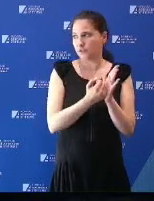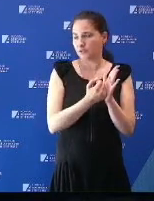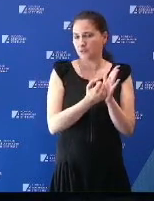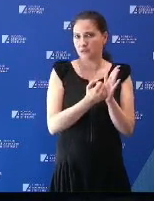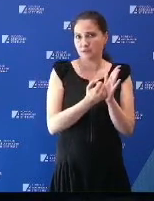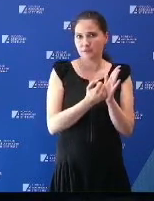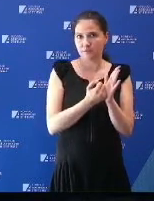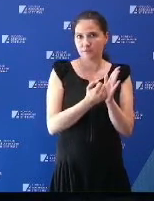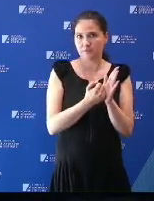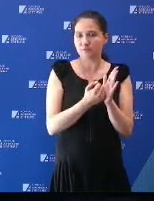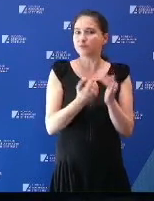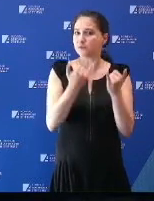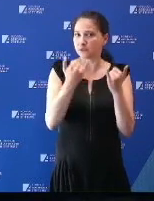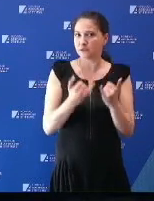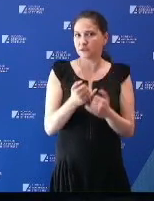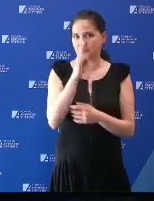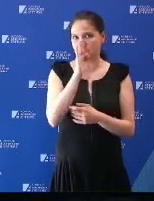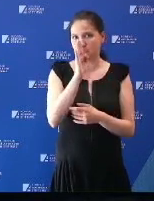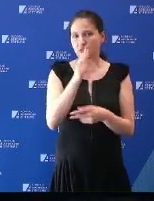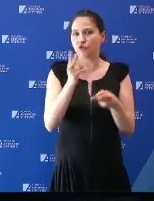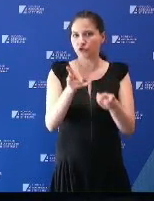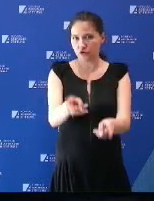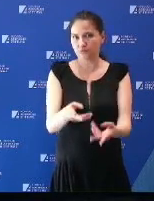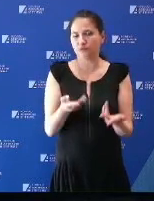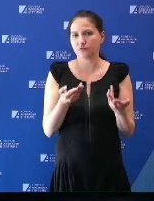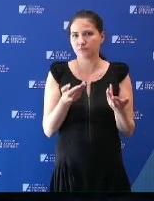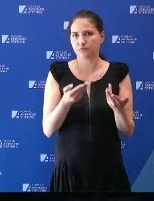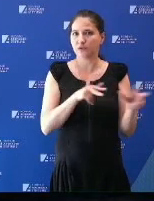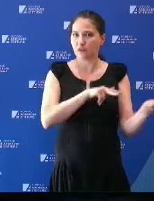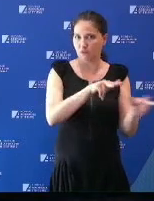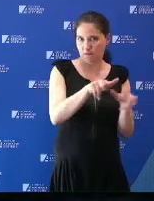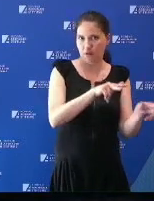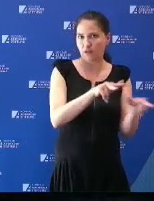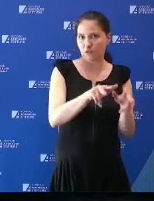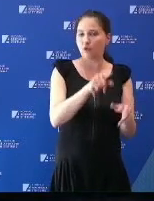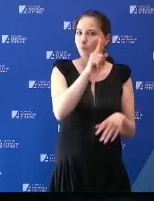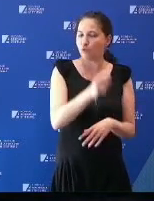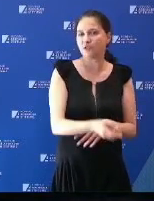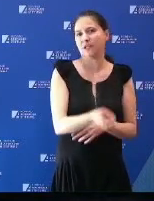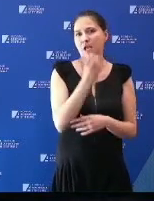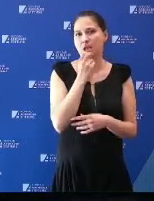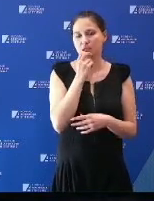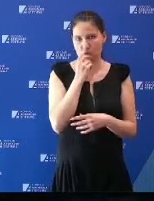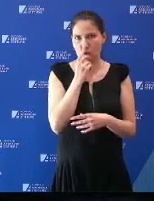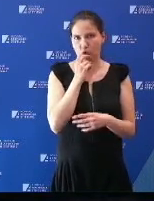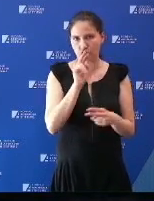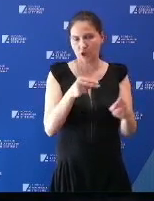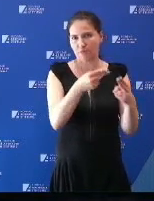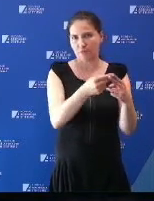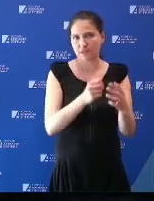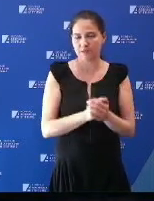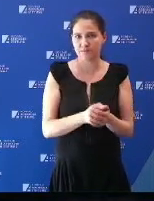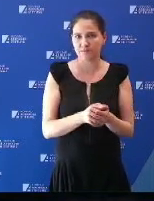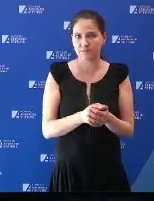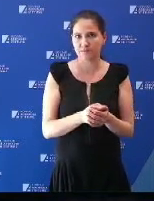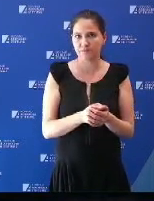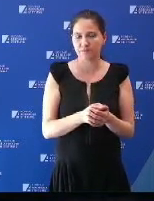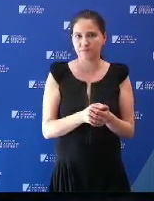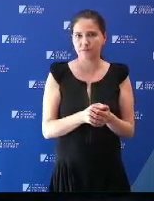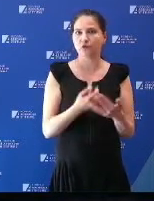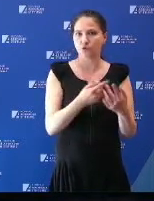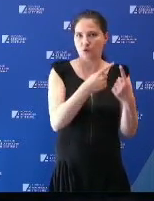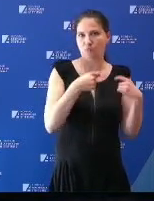weil jetzt müssen endlich auch die ganzen Verwaltungsleistungen entsprechend elektronisch angeboten werden. Dazu haben sich Bund und